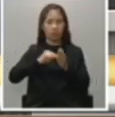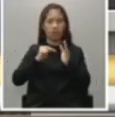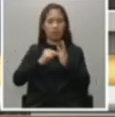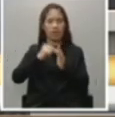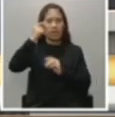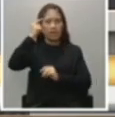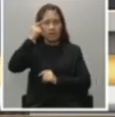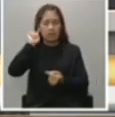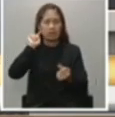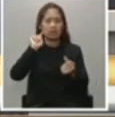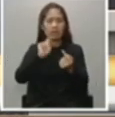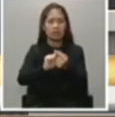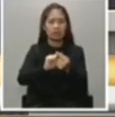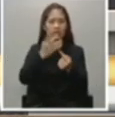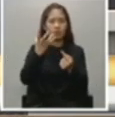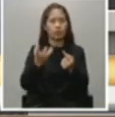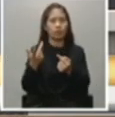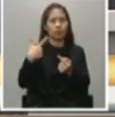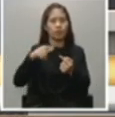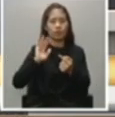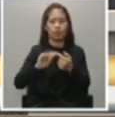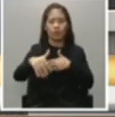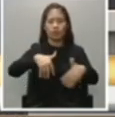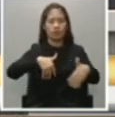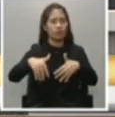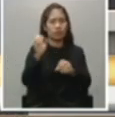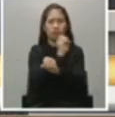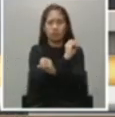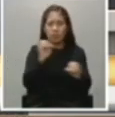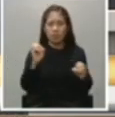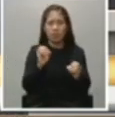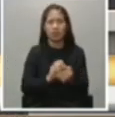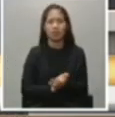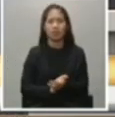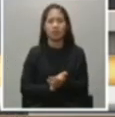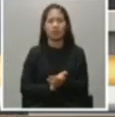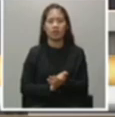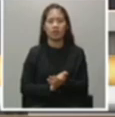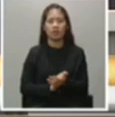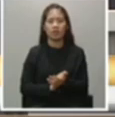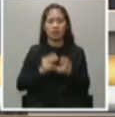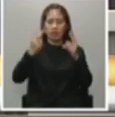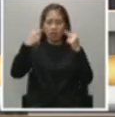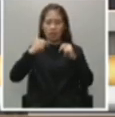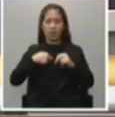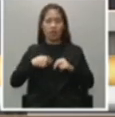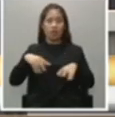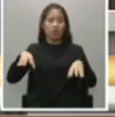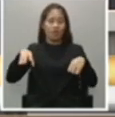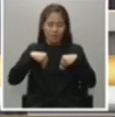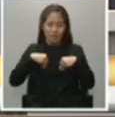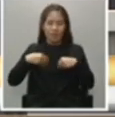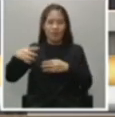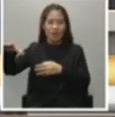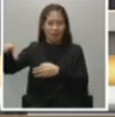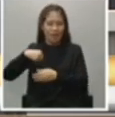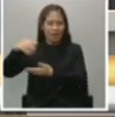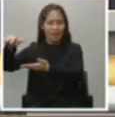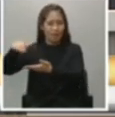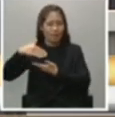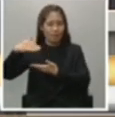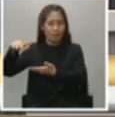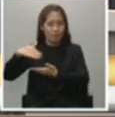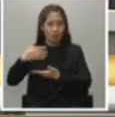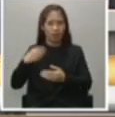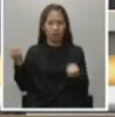จะรักษาผลประโยชน์ของประชาชนและประเทศชาติยอมเอาสุขภาพของประชาชนเอาผลประโยชน์ของประเท